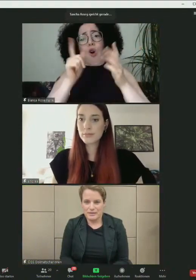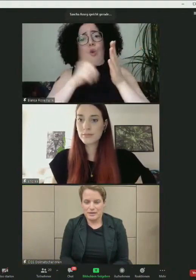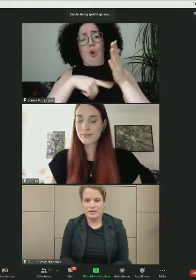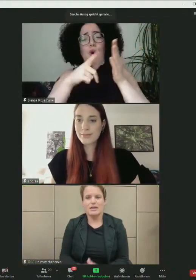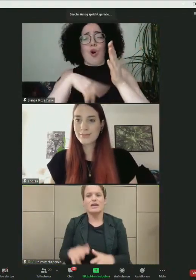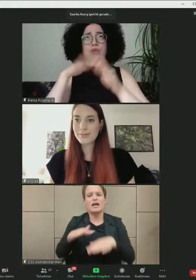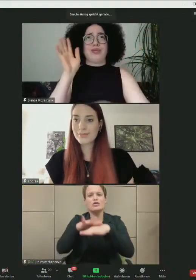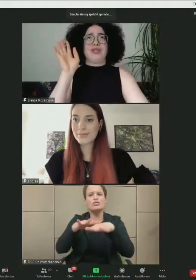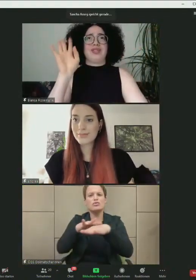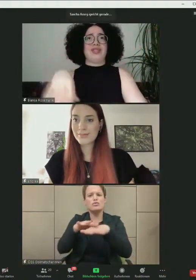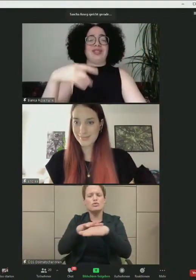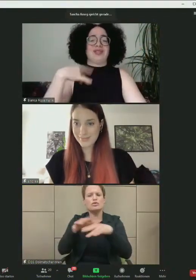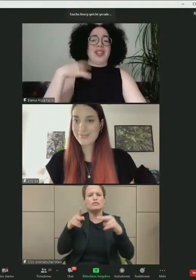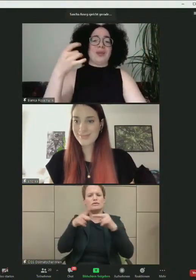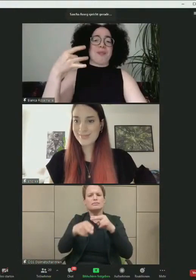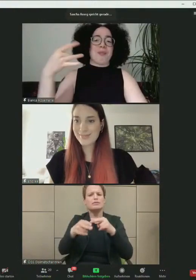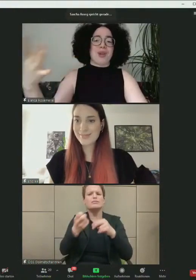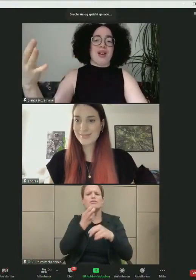Entschuldigung, ich wollte jetzt eine Frage